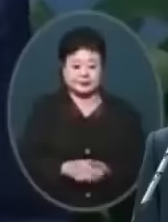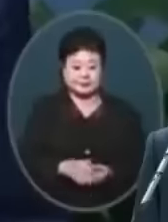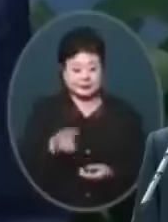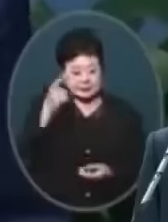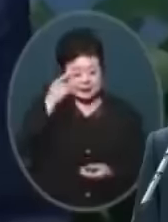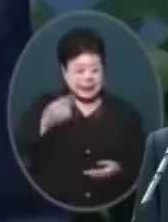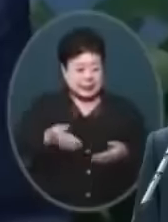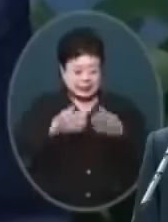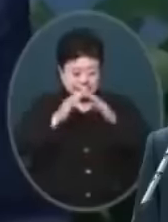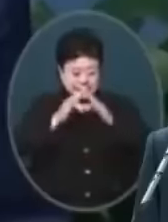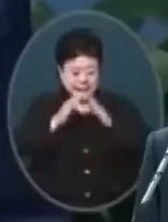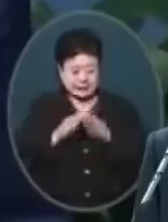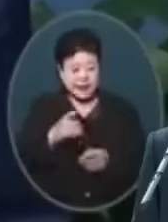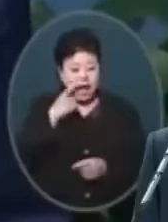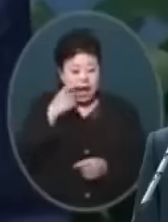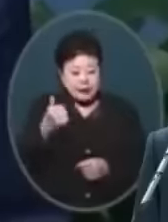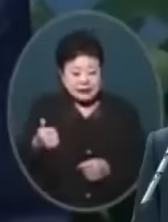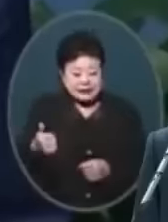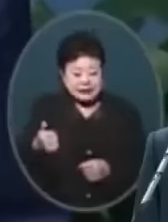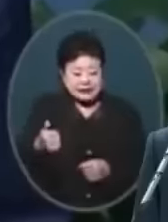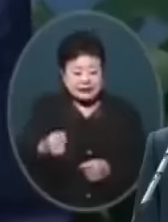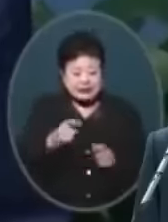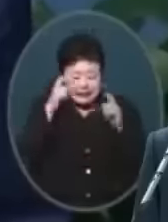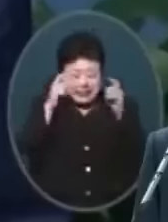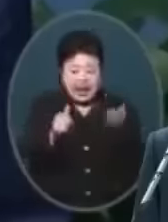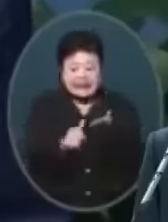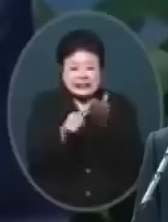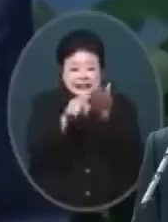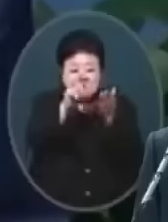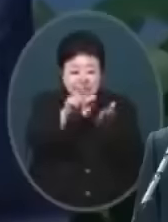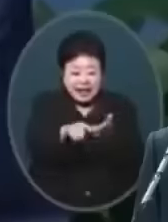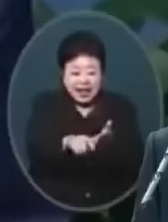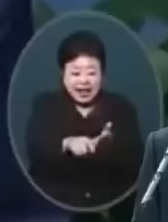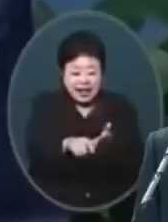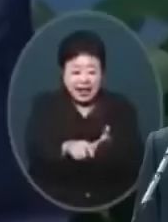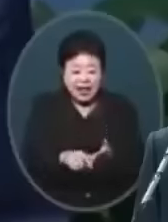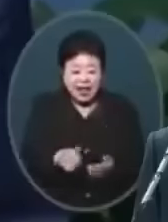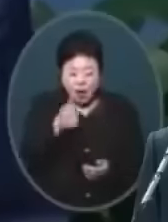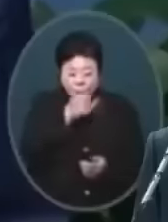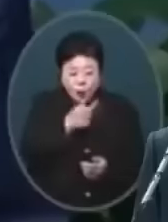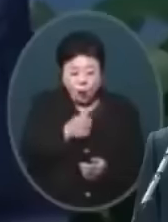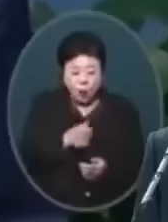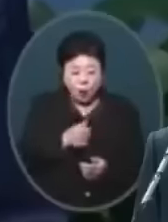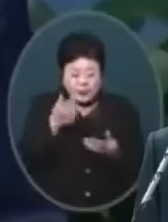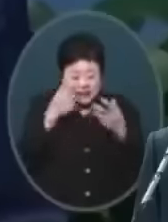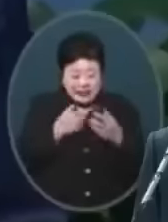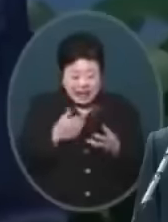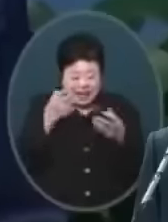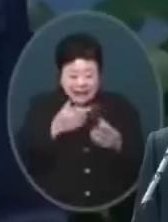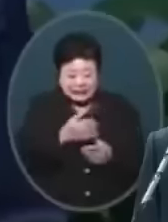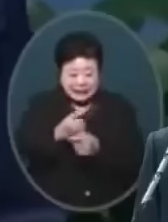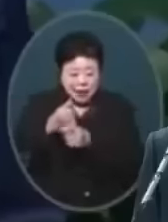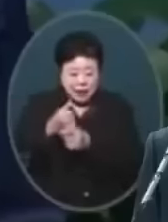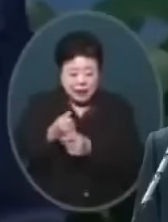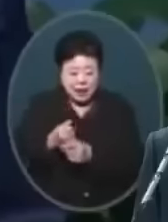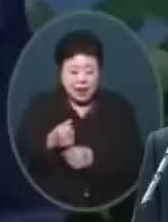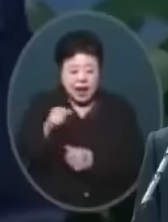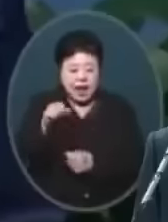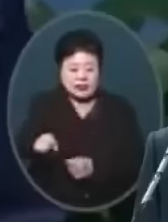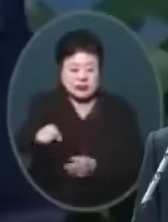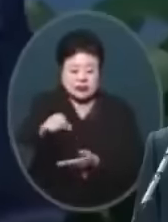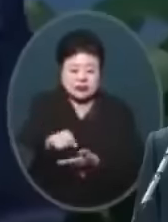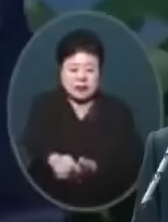세웠습니다. 그가 아버지 양을 칠 때 곰이나 사자가 와서 새끼를 물고 가면 달려들어서